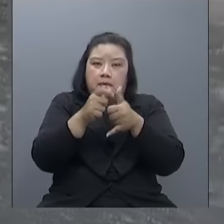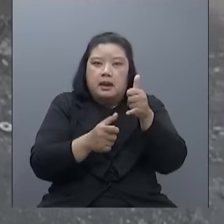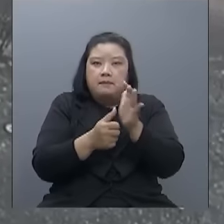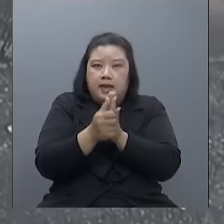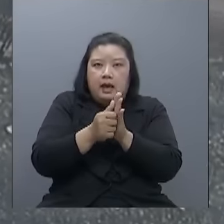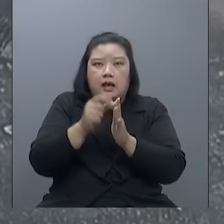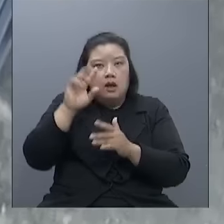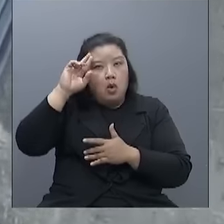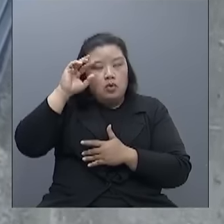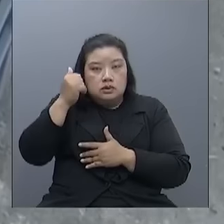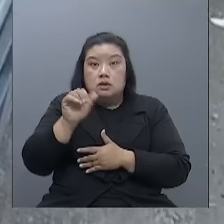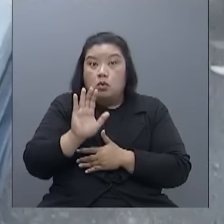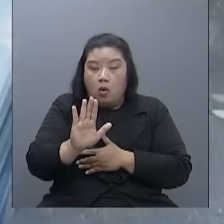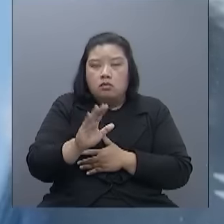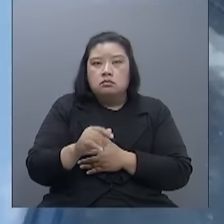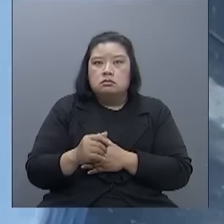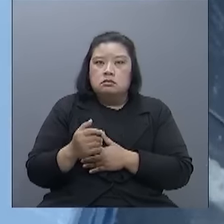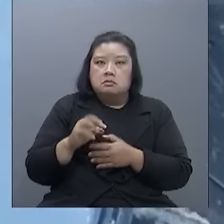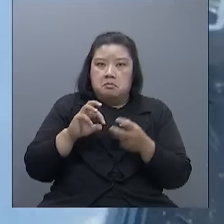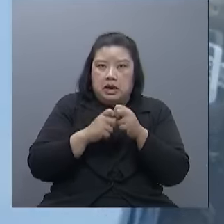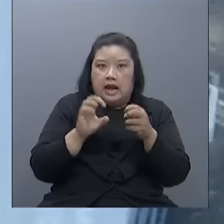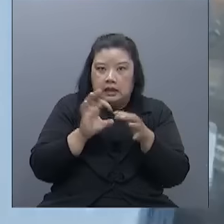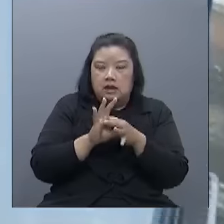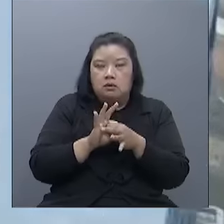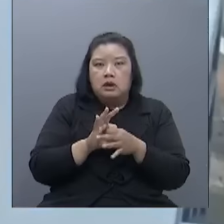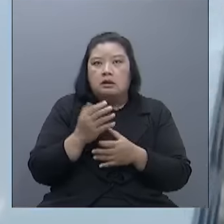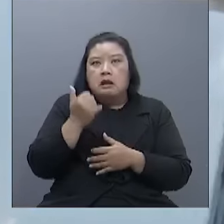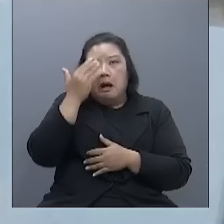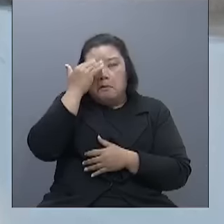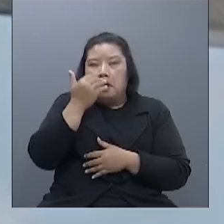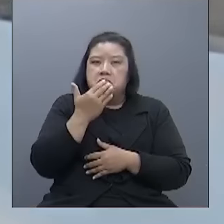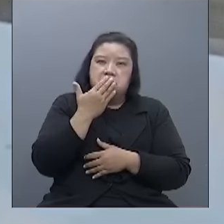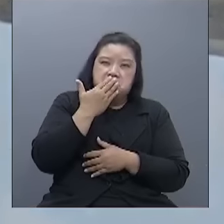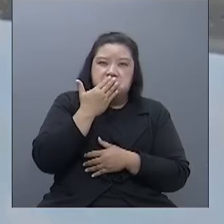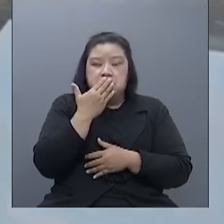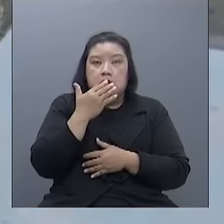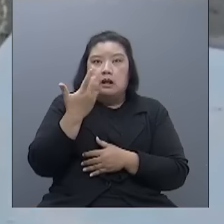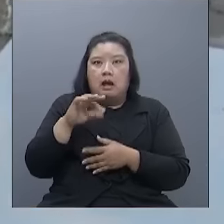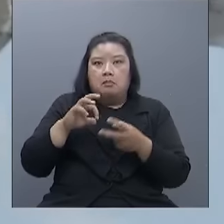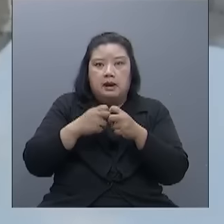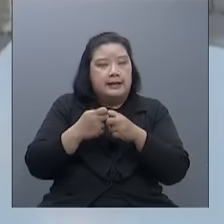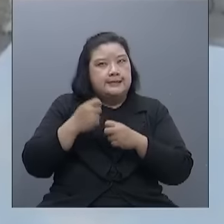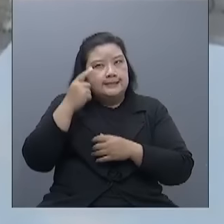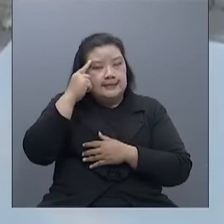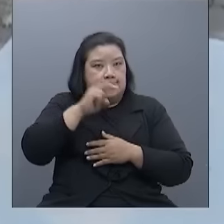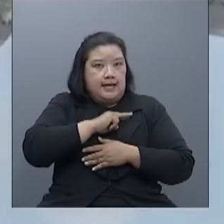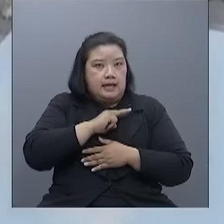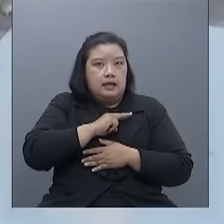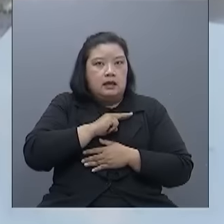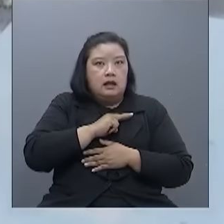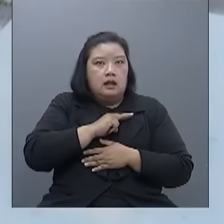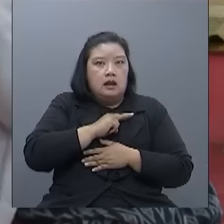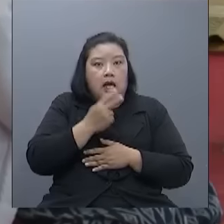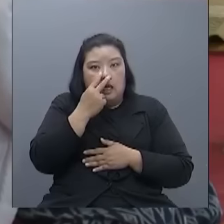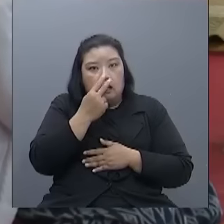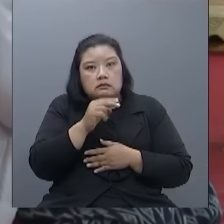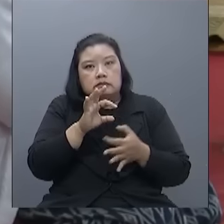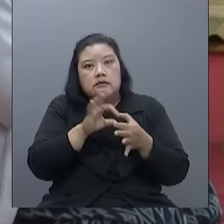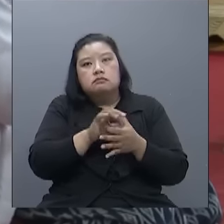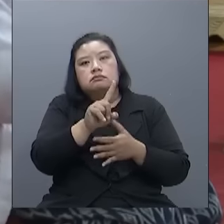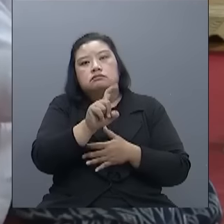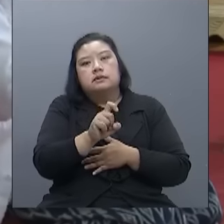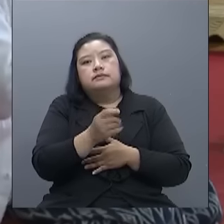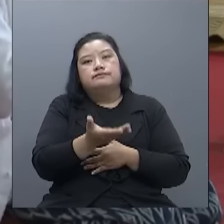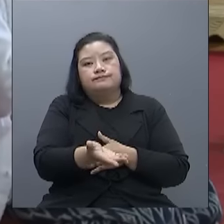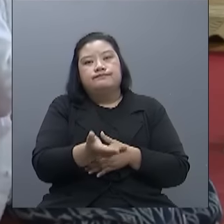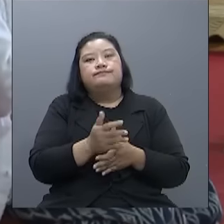หตุนะคะจะปกปิดความรุนแรงในครอบครัวนะคะและพยายามแก้ปัญหาด้วยตัวเองก่อนที่จะเกิดเหตุความรุนแรงขึ้น